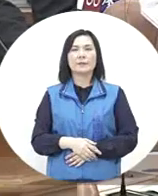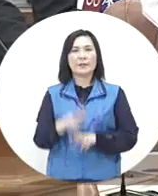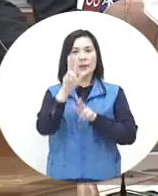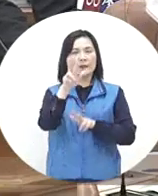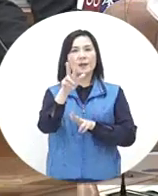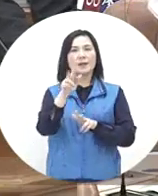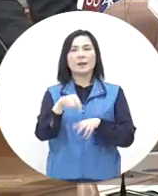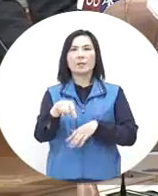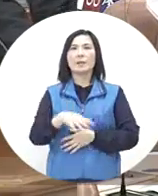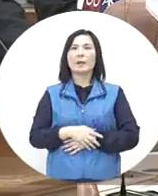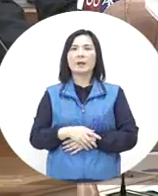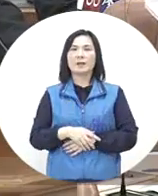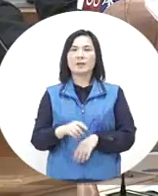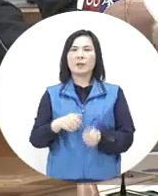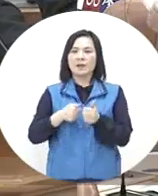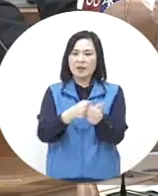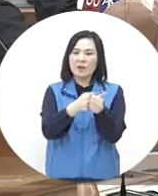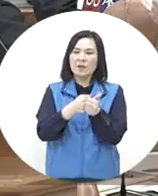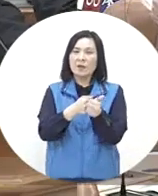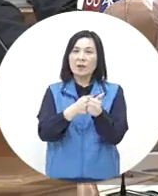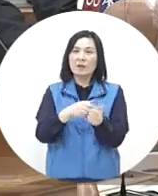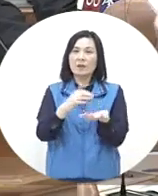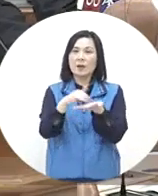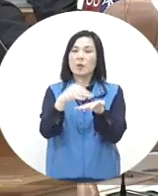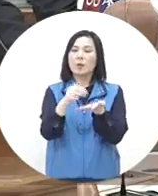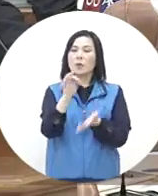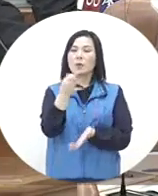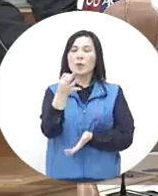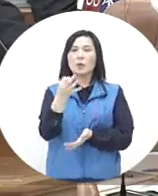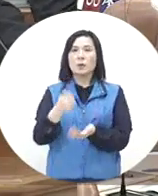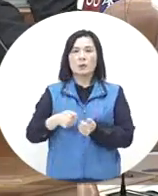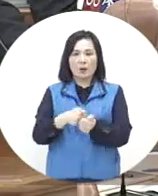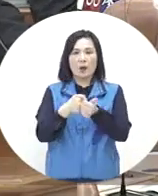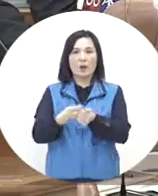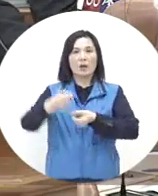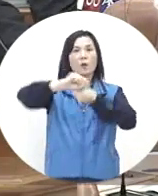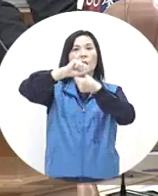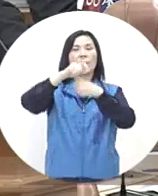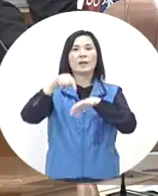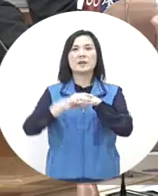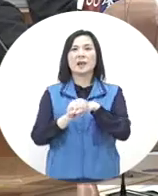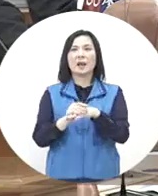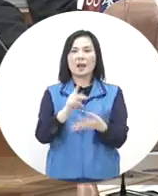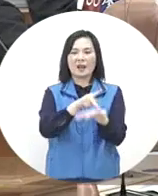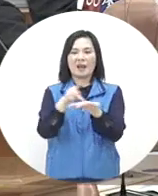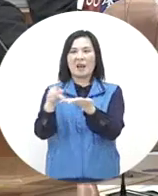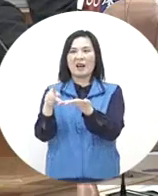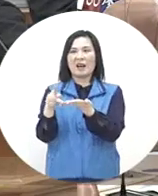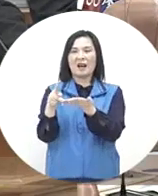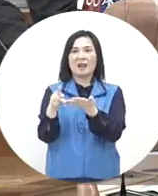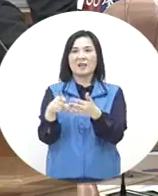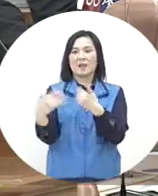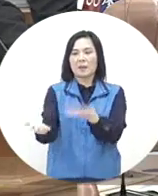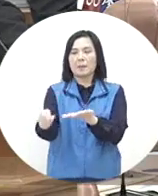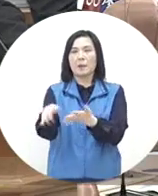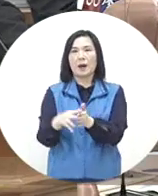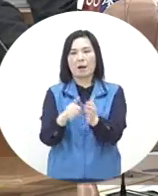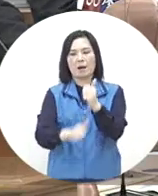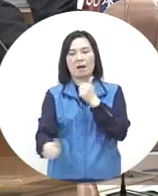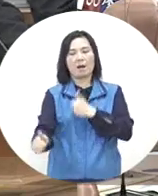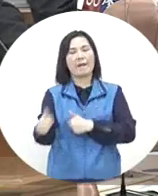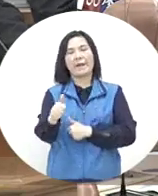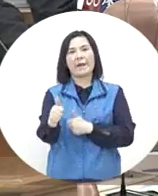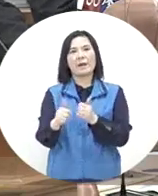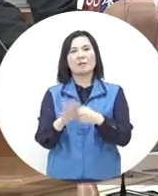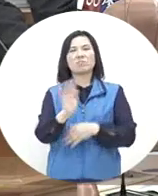看最佳预算，其实我压力很大 啊。 我们不能把债留给主升，这是我感觉我做这件代志，我一